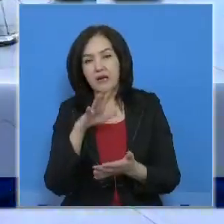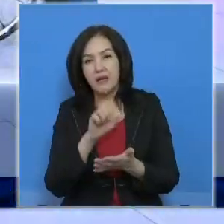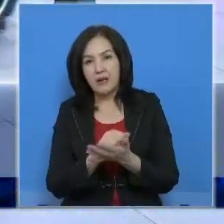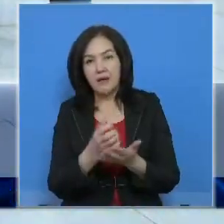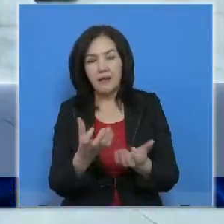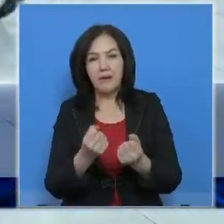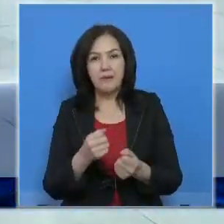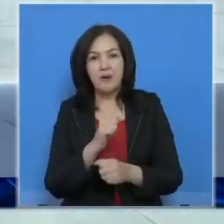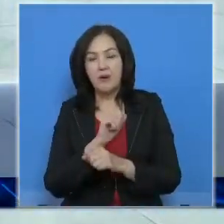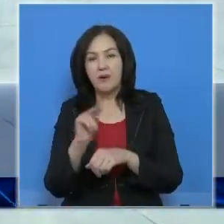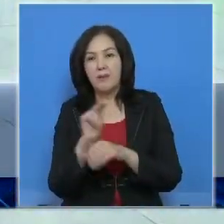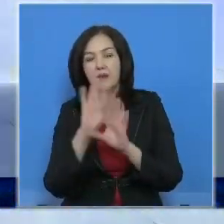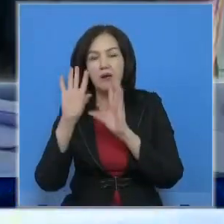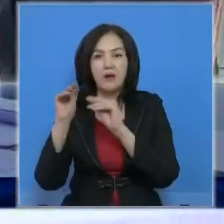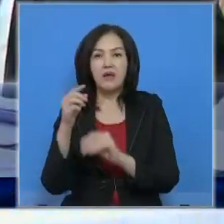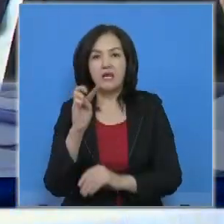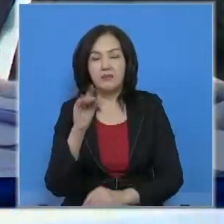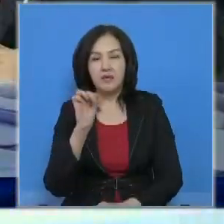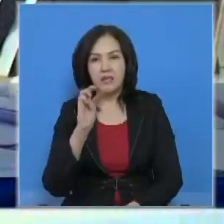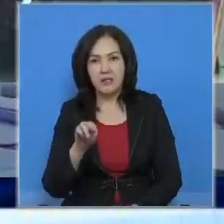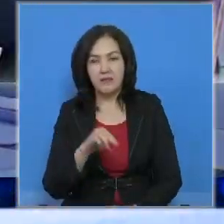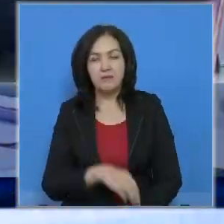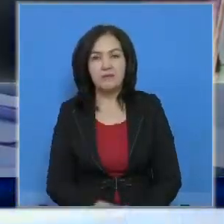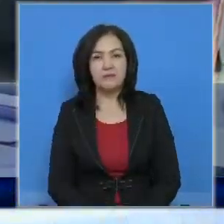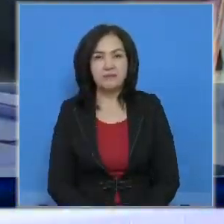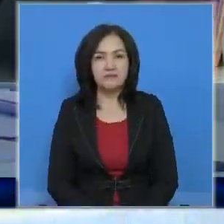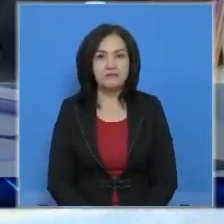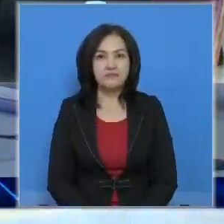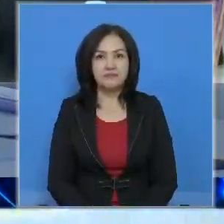вручили туристическую путевку в Египет. Шасан Жалбаков, Бахаржан Едыгеев, телеканал Актобе.